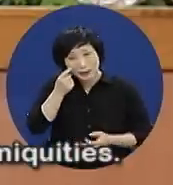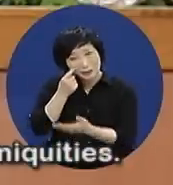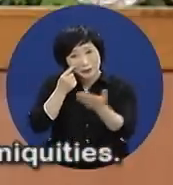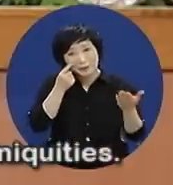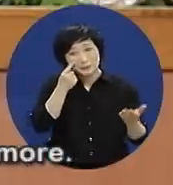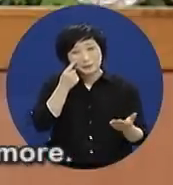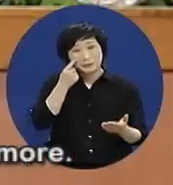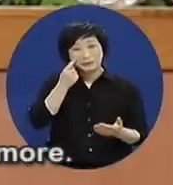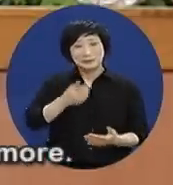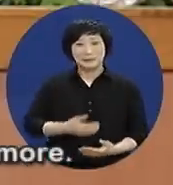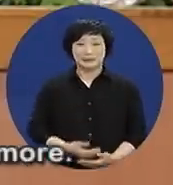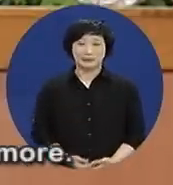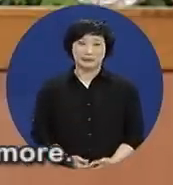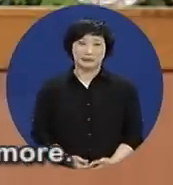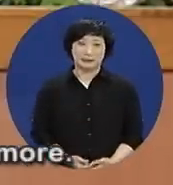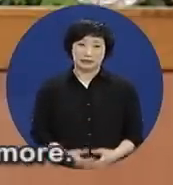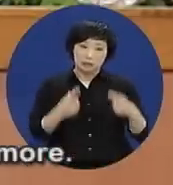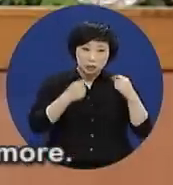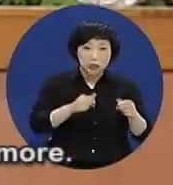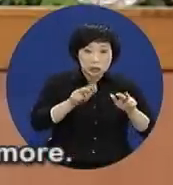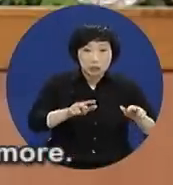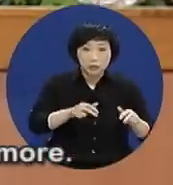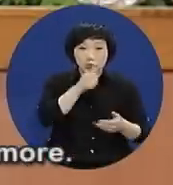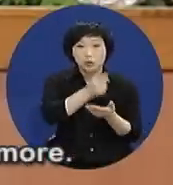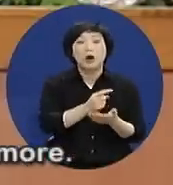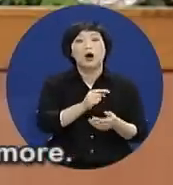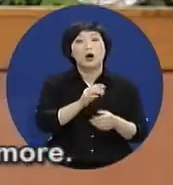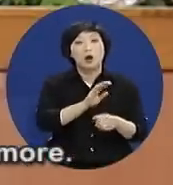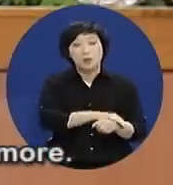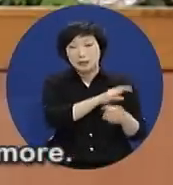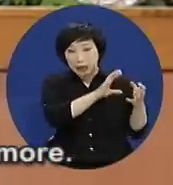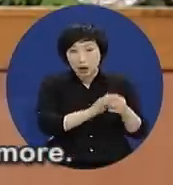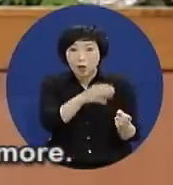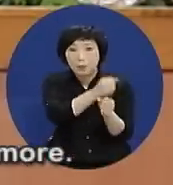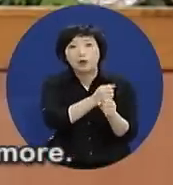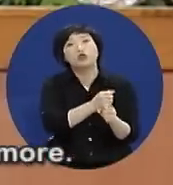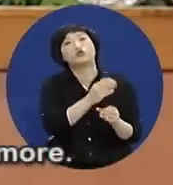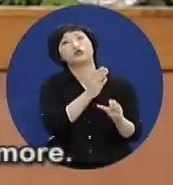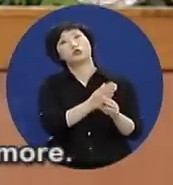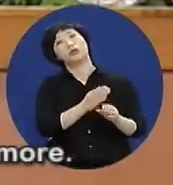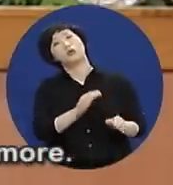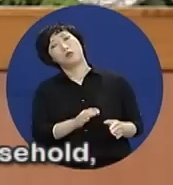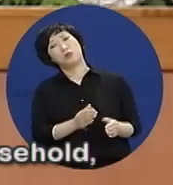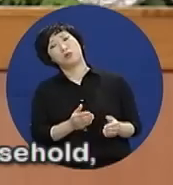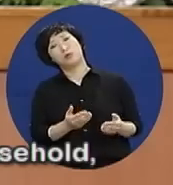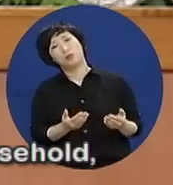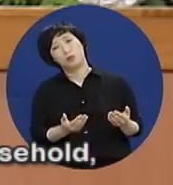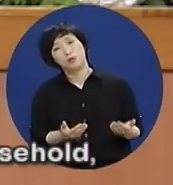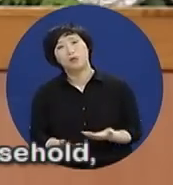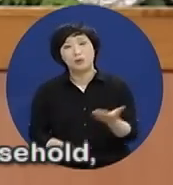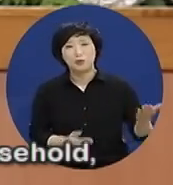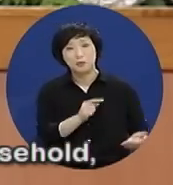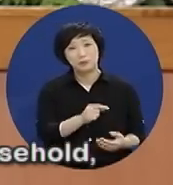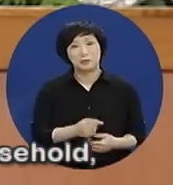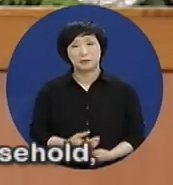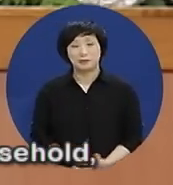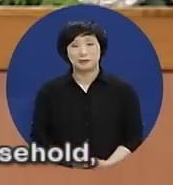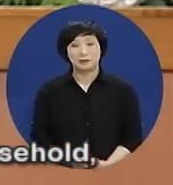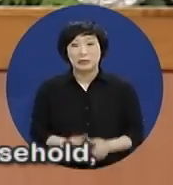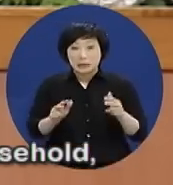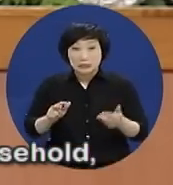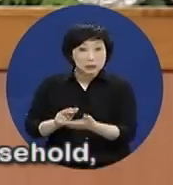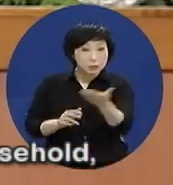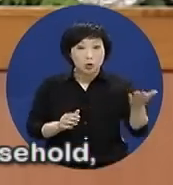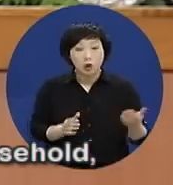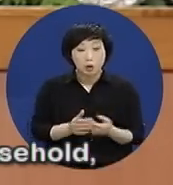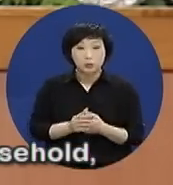てくまで導いてらないといけないのに変わらずと罪を生産し続けています今皆さんに